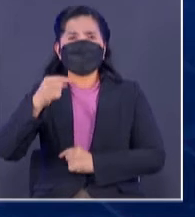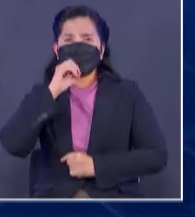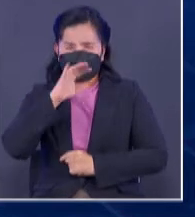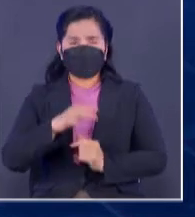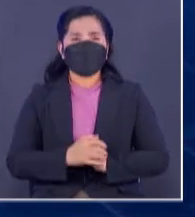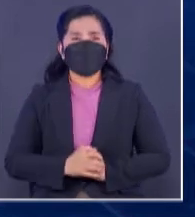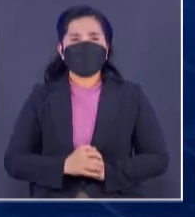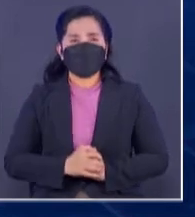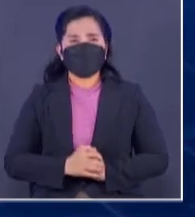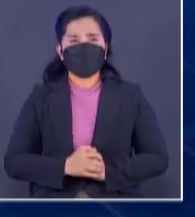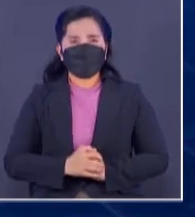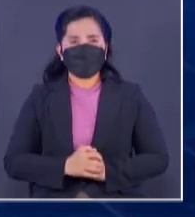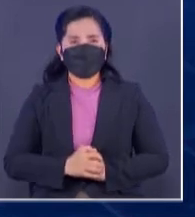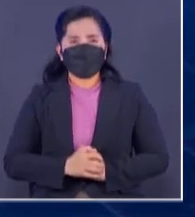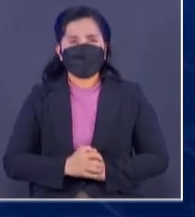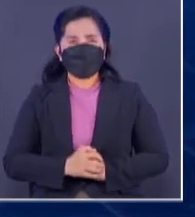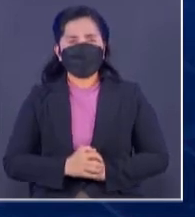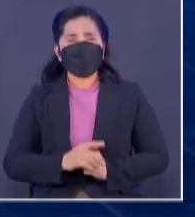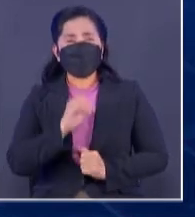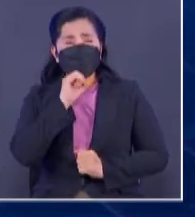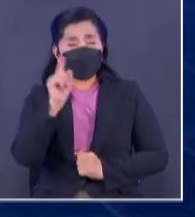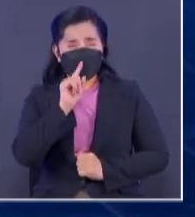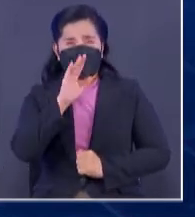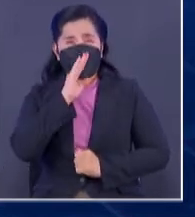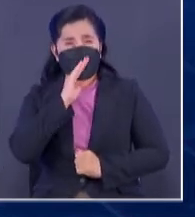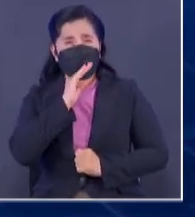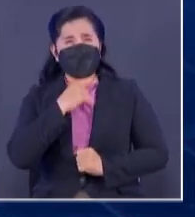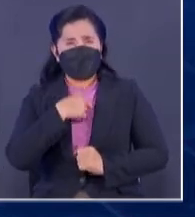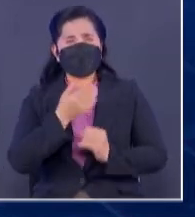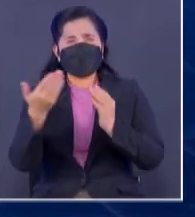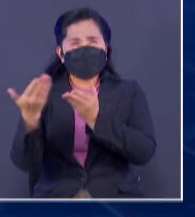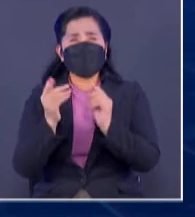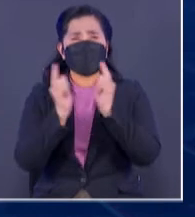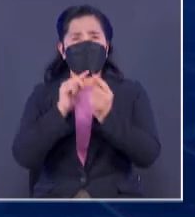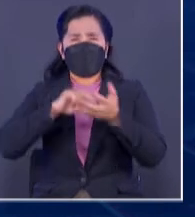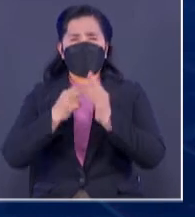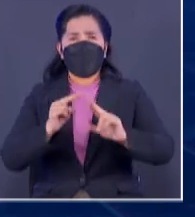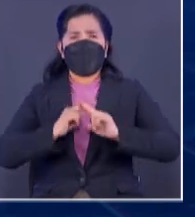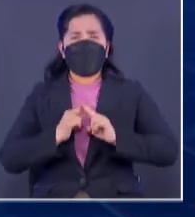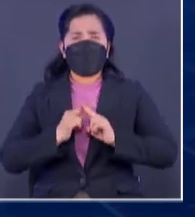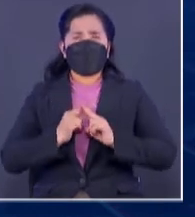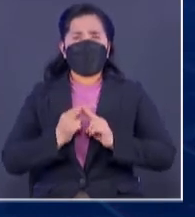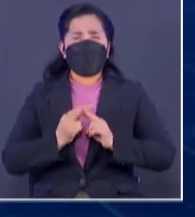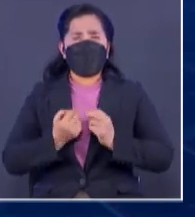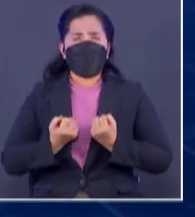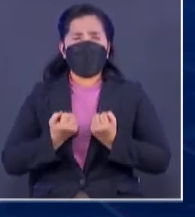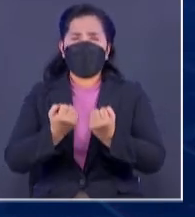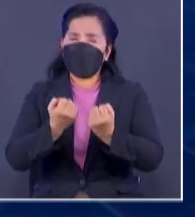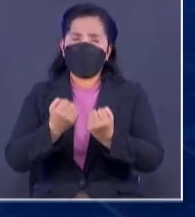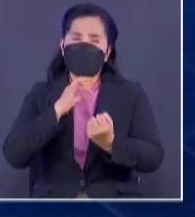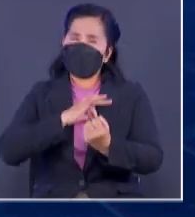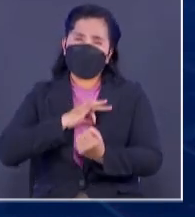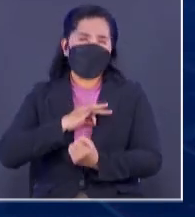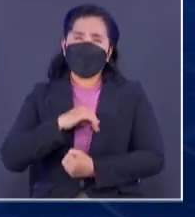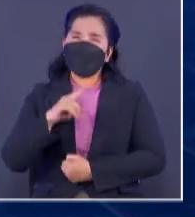นต์เท่ากับนั่งรถมาเองสภาพ คนกดไลค์เยอะมาก คนกดไลค์เยอะมาก คนติดตามเยอะมากหลายตัวด้วย